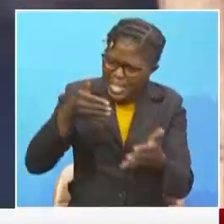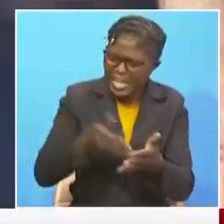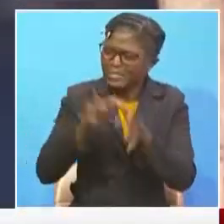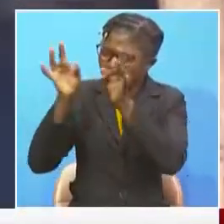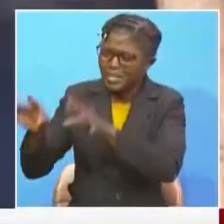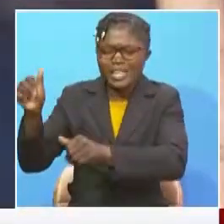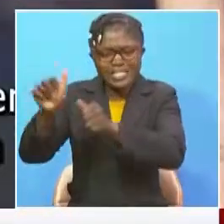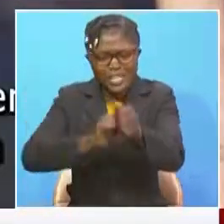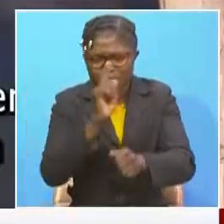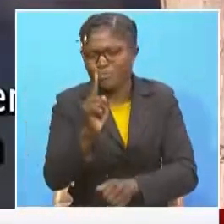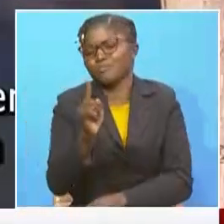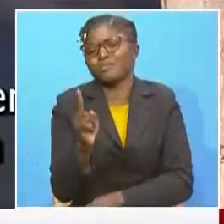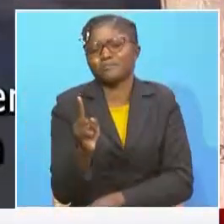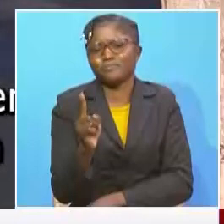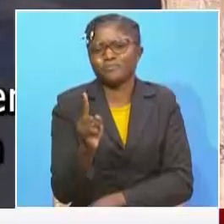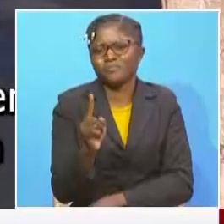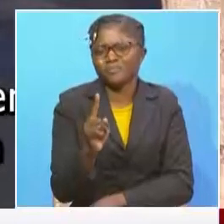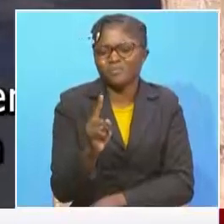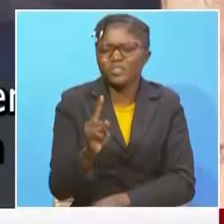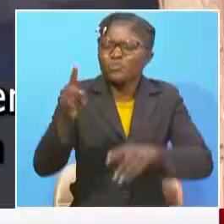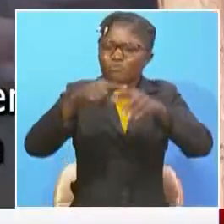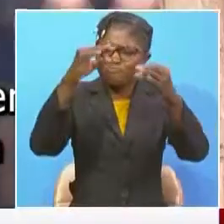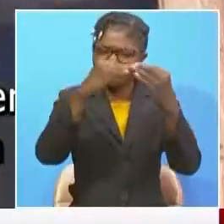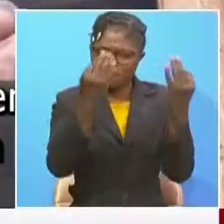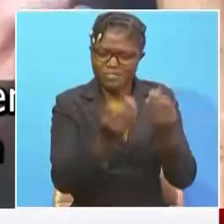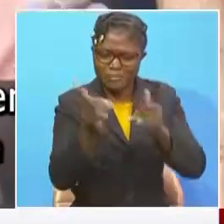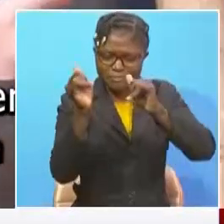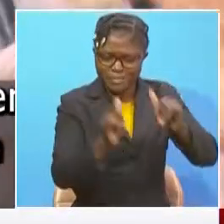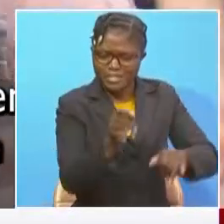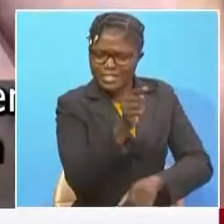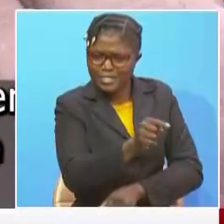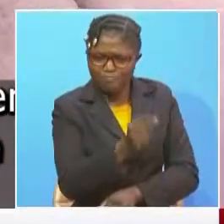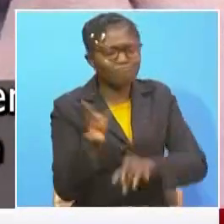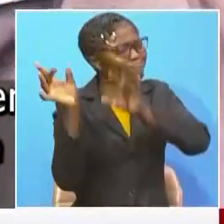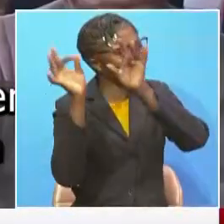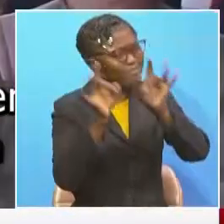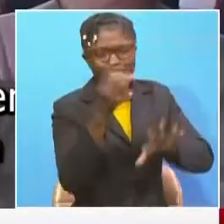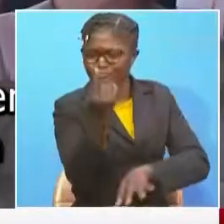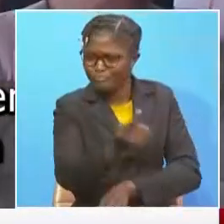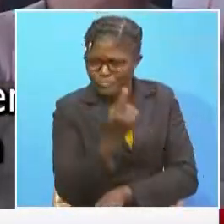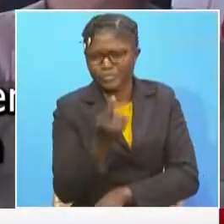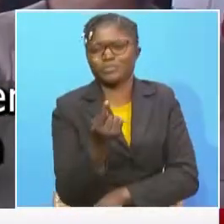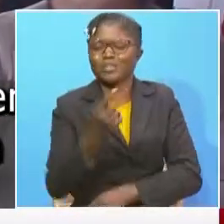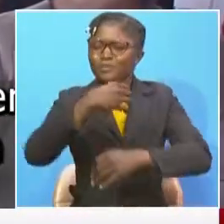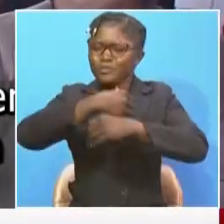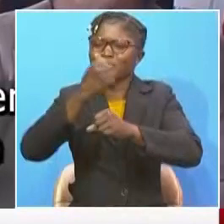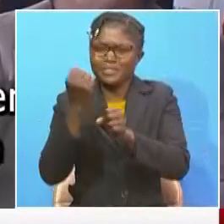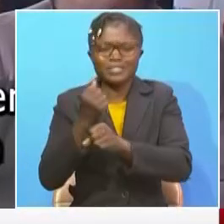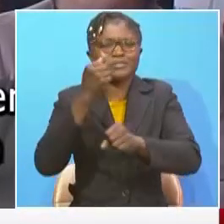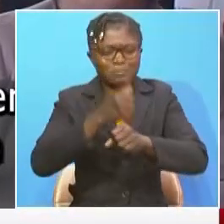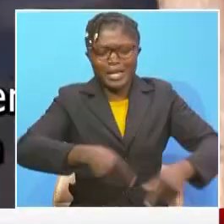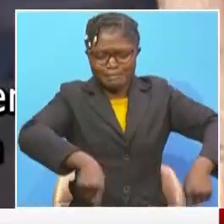wina nzachi. Kuyamira mabaija pamene tima kala, nisizondo cheka cheka. We create